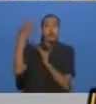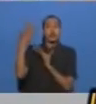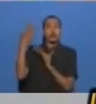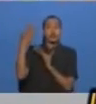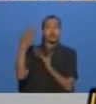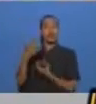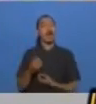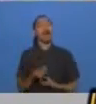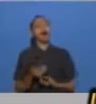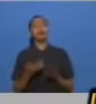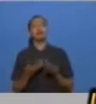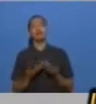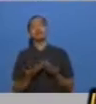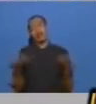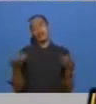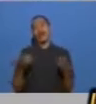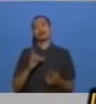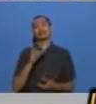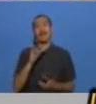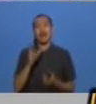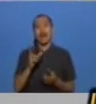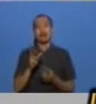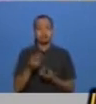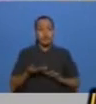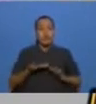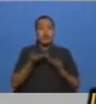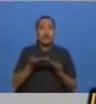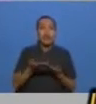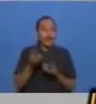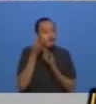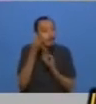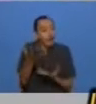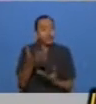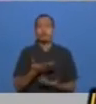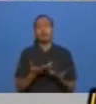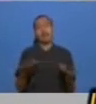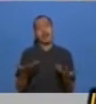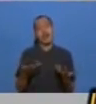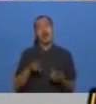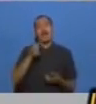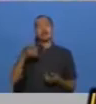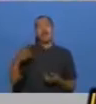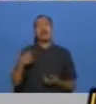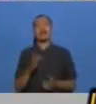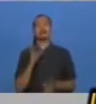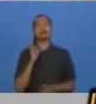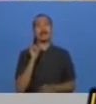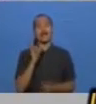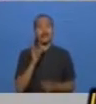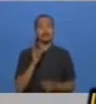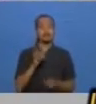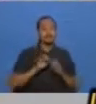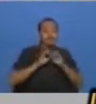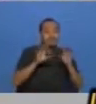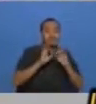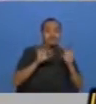ngasih leaflet selesai, tidak. Tapi ada beberapa jalur yang harus diberikan kepada mereka sesuai dengan kebutuhan. Nah, ini yang belum sampai. Dan